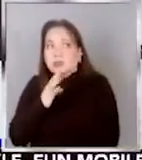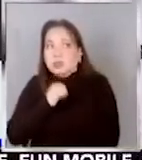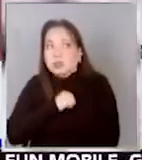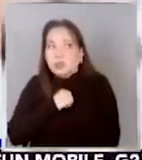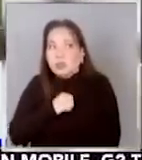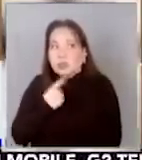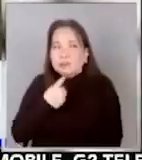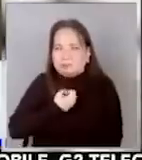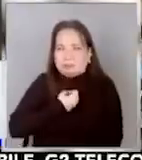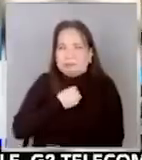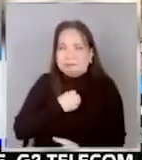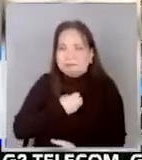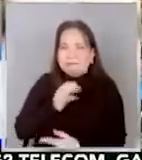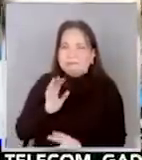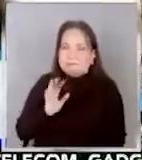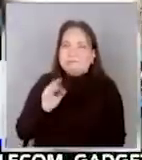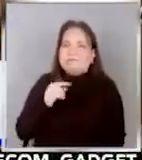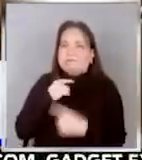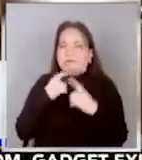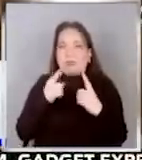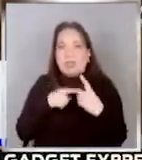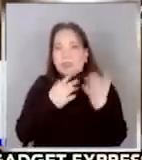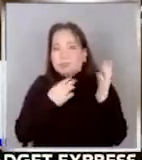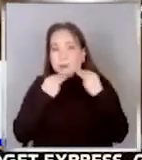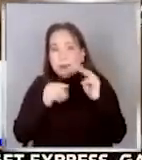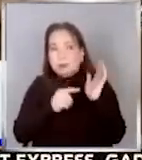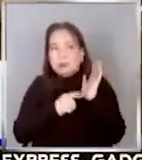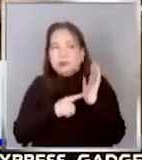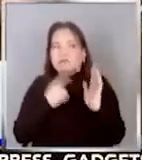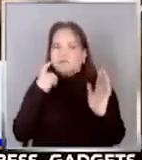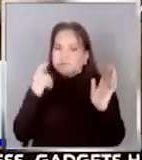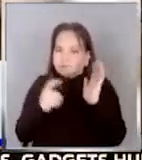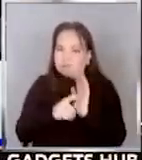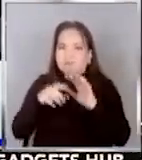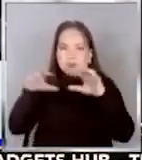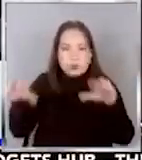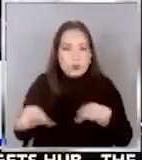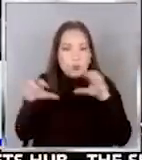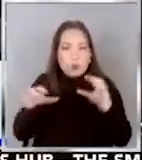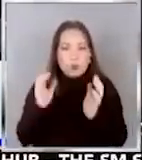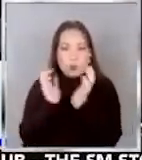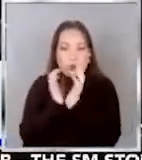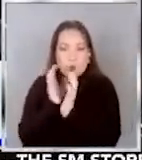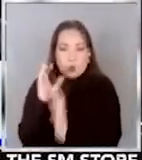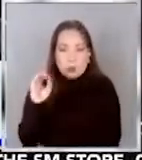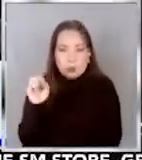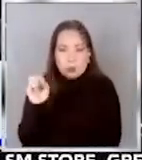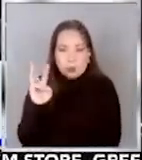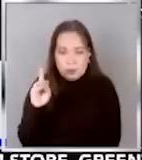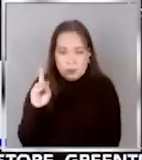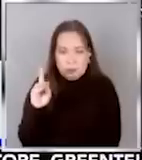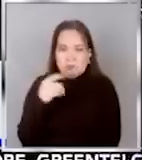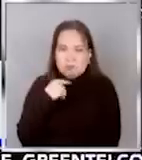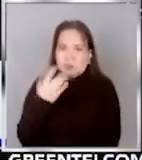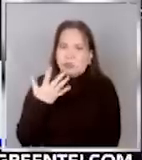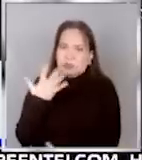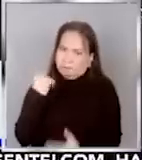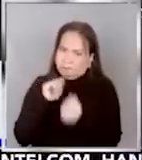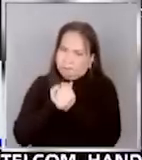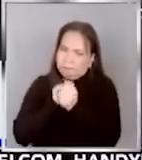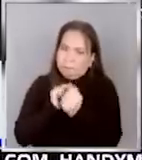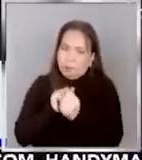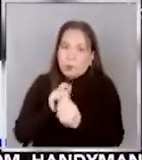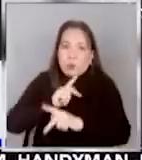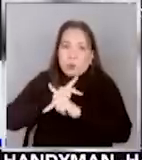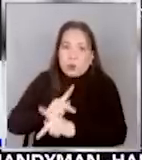kanyang mensahe, kinilala niya ang mga gawain ng DSWD. Together, let us protect our people's dignity, uphold welfare